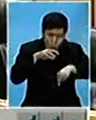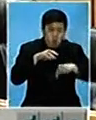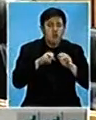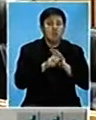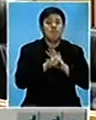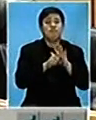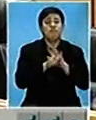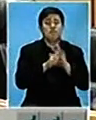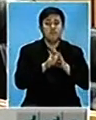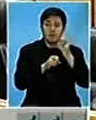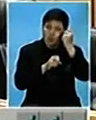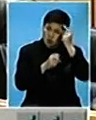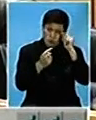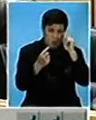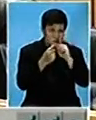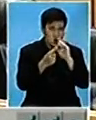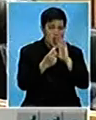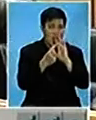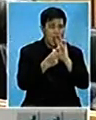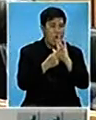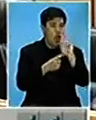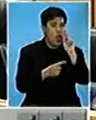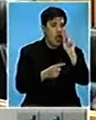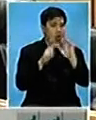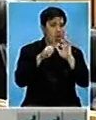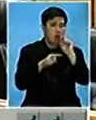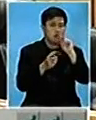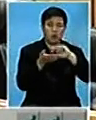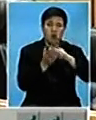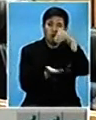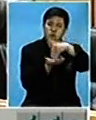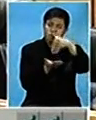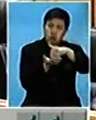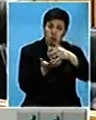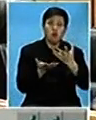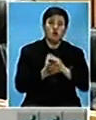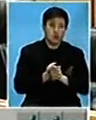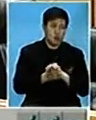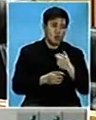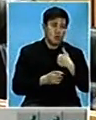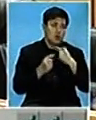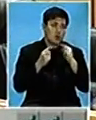ยเฉพาะอย่างยิ่งเข้าใจให้ถึงแก่นดังที่ผมได้กล่าวเรียนในตอนต้นว่า